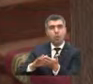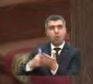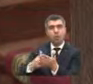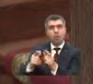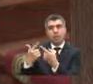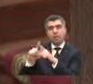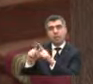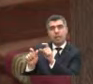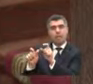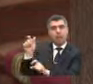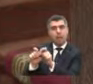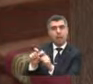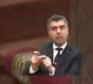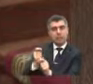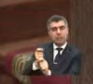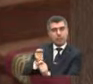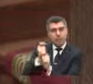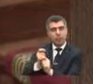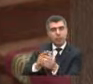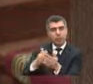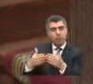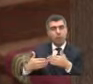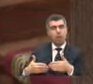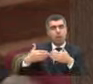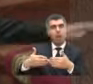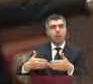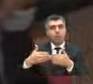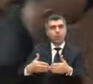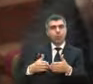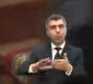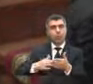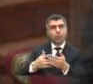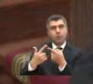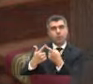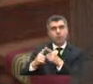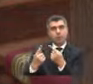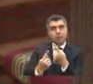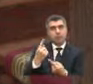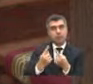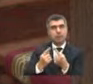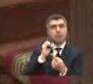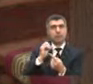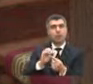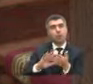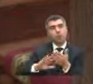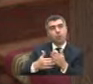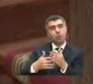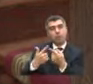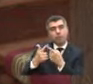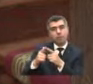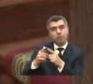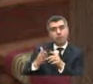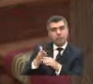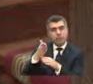المزاريب وكنقسموها على لي باطو وكنقسموها على داكشي لابيش سكوندير كتمشي لهادوك القواريب